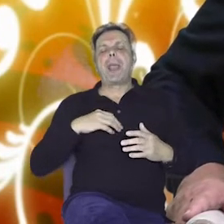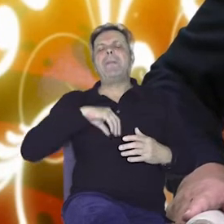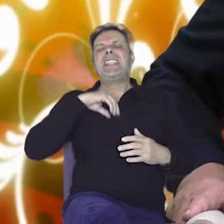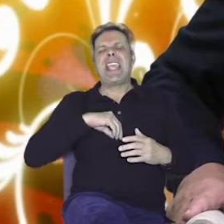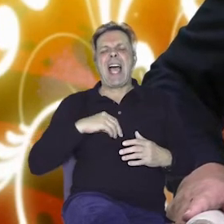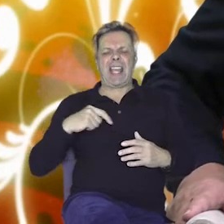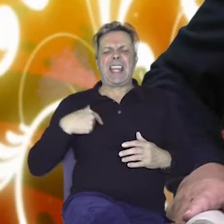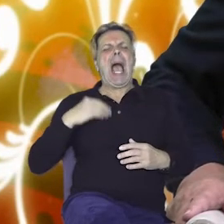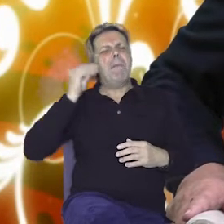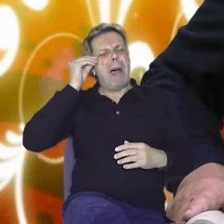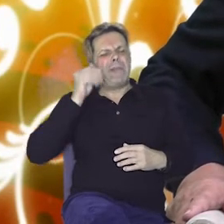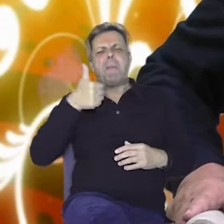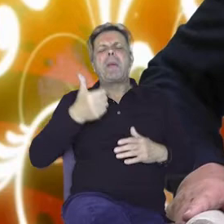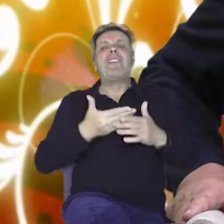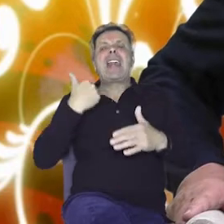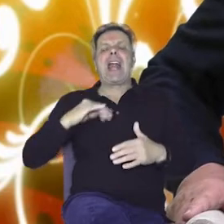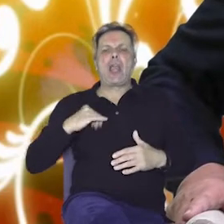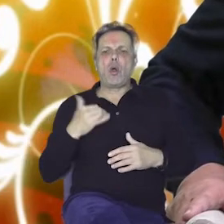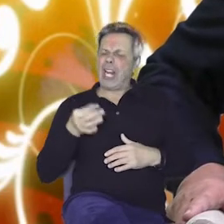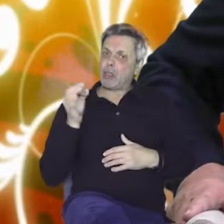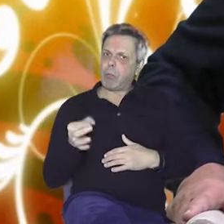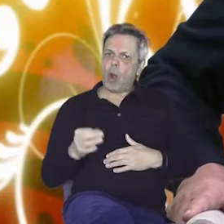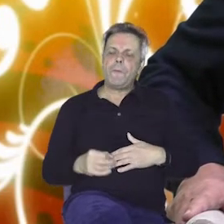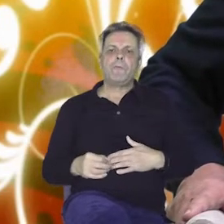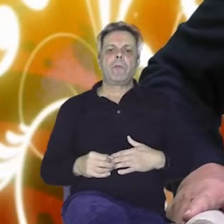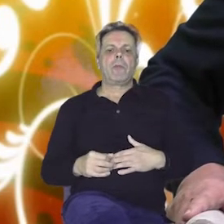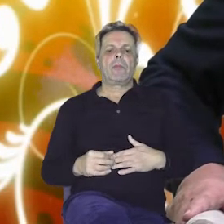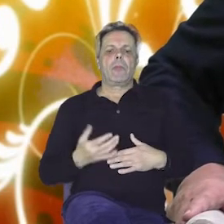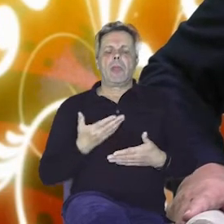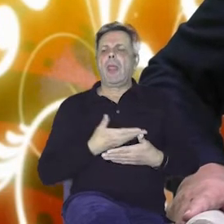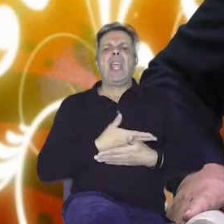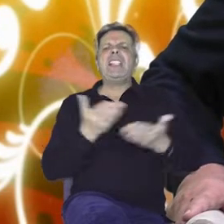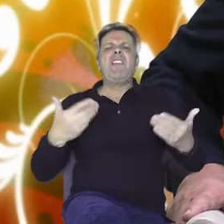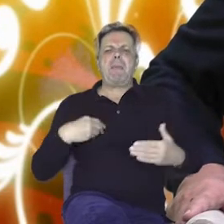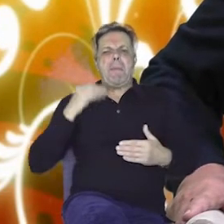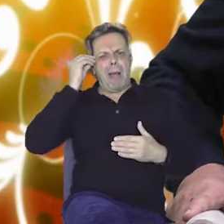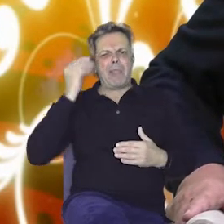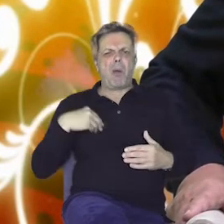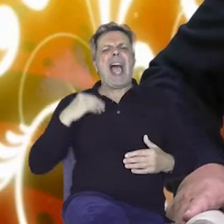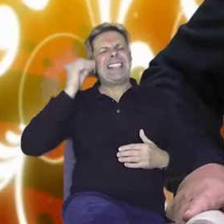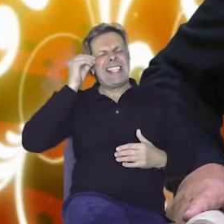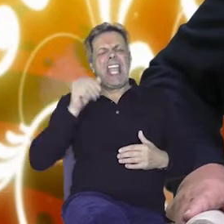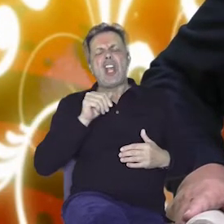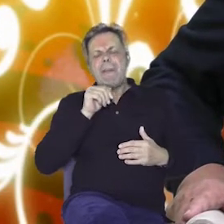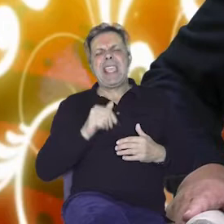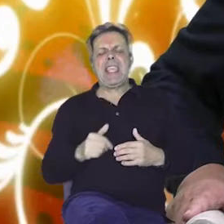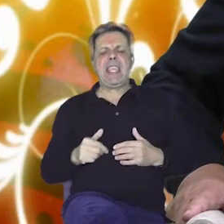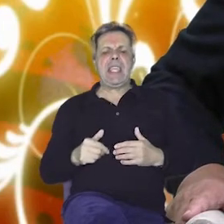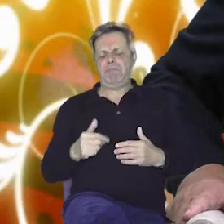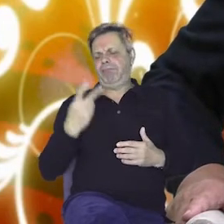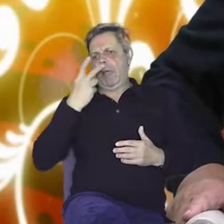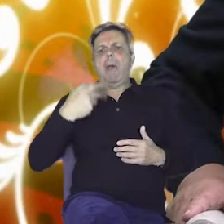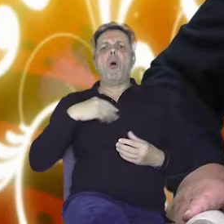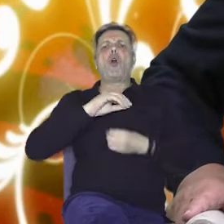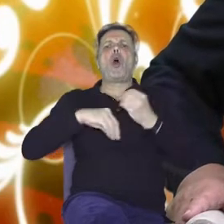godine jako dobro i svi mi zapravo pamtim. Ja se sjećam i tih, moji su roditelji